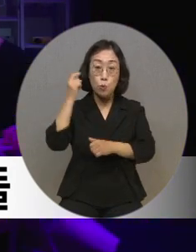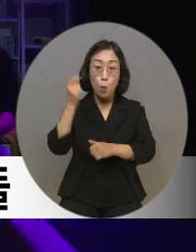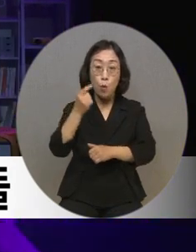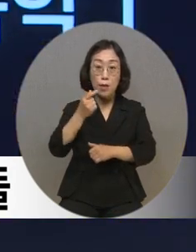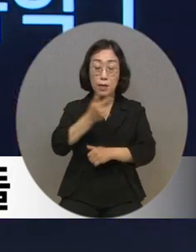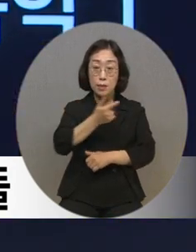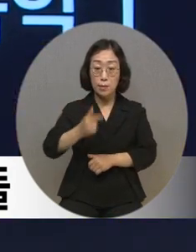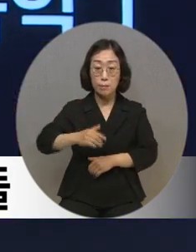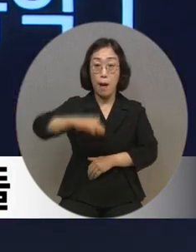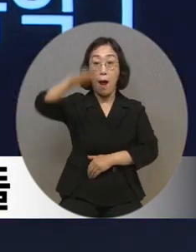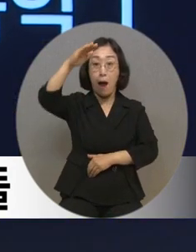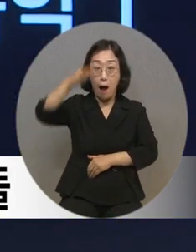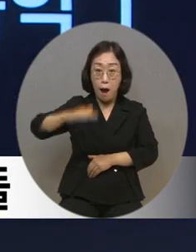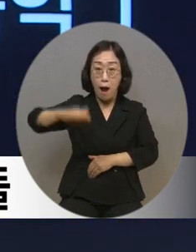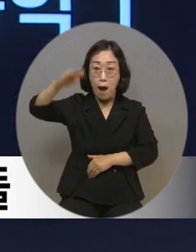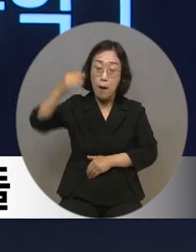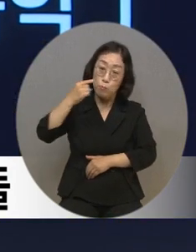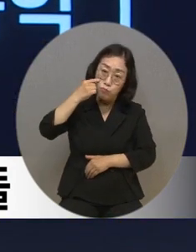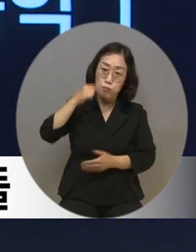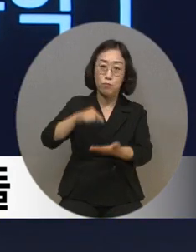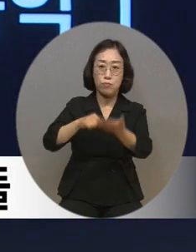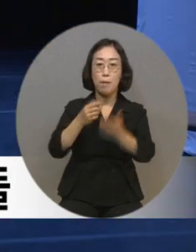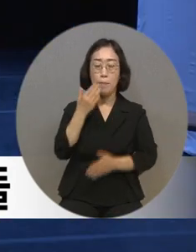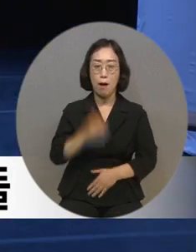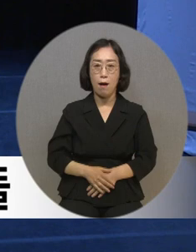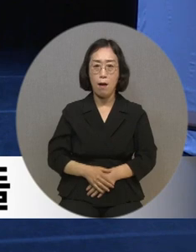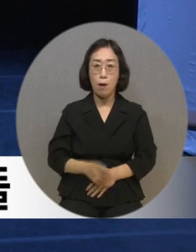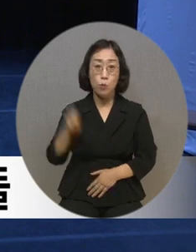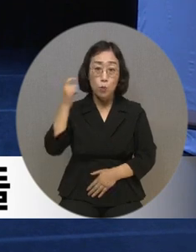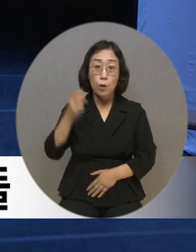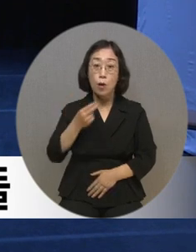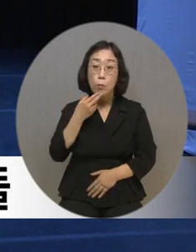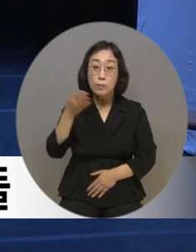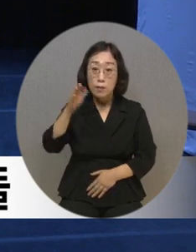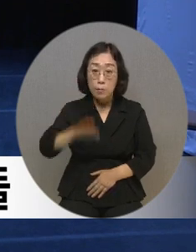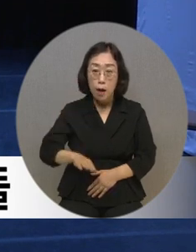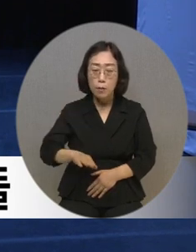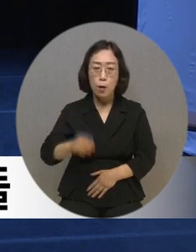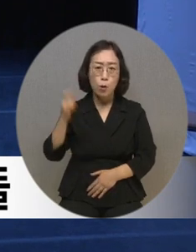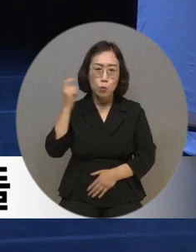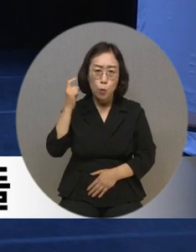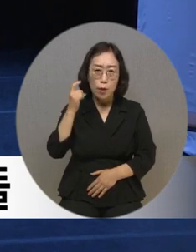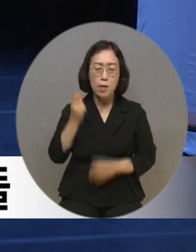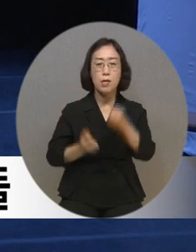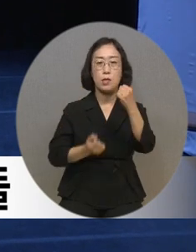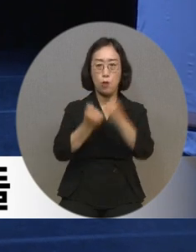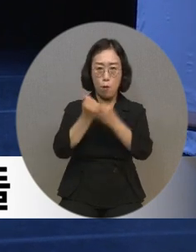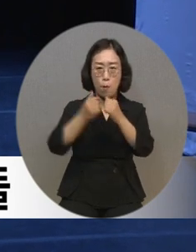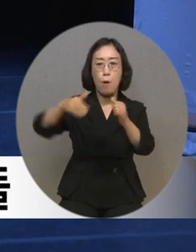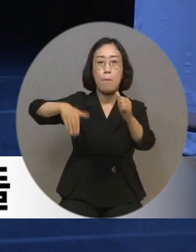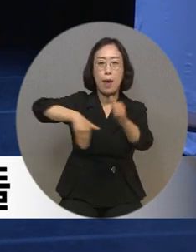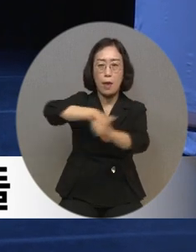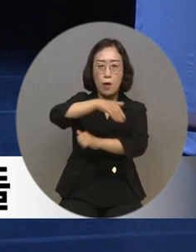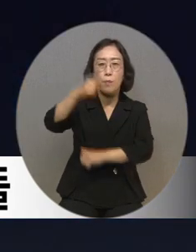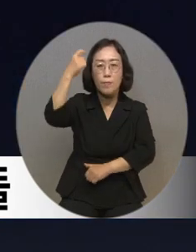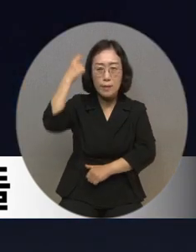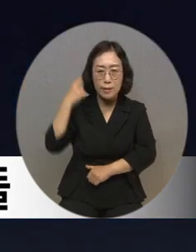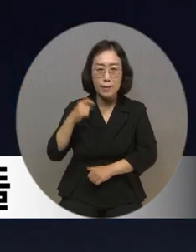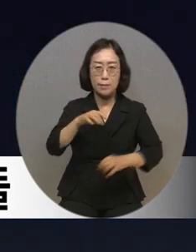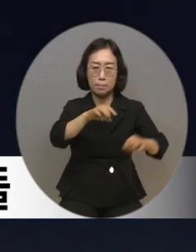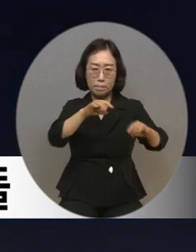변화가 한눈에 들어옵니다. 들리지 않아도 자세한 소리 묘사로 배경음악의 분위기를 알 수 있습니다.